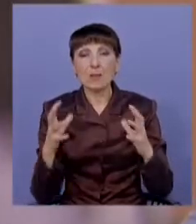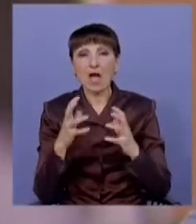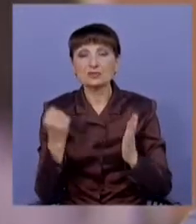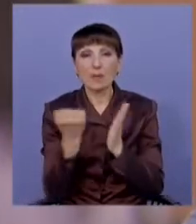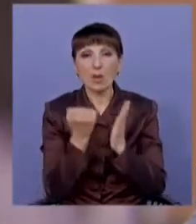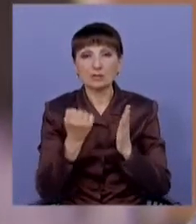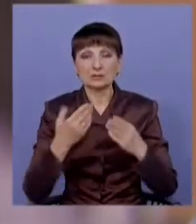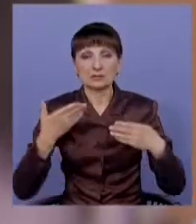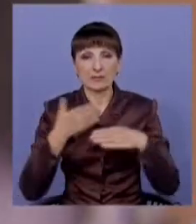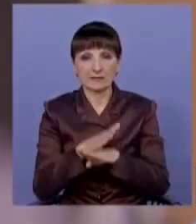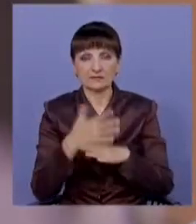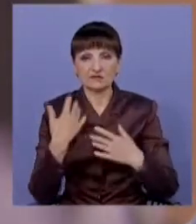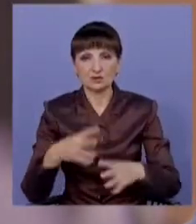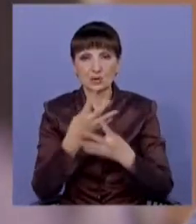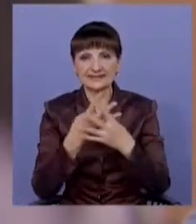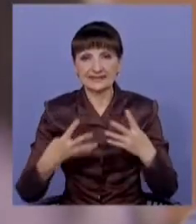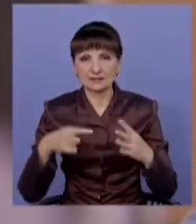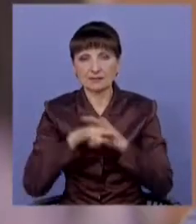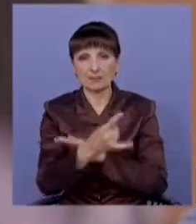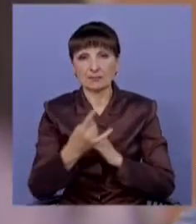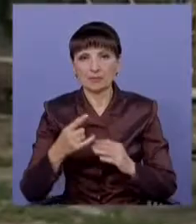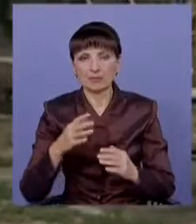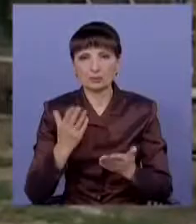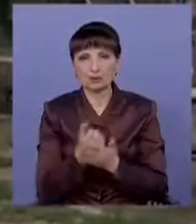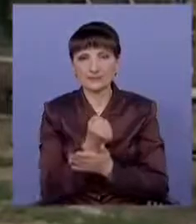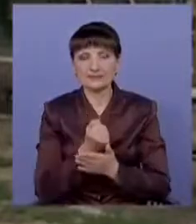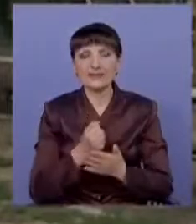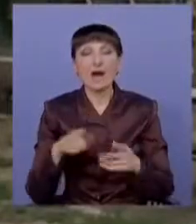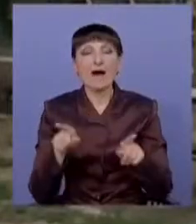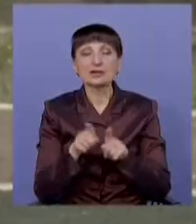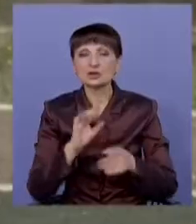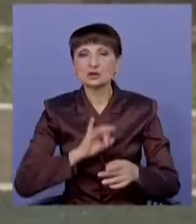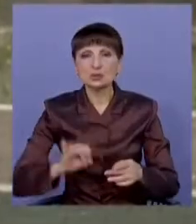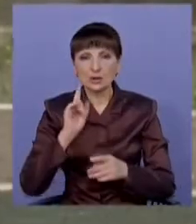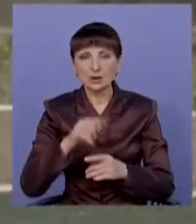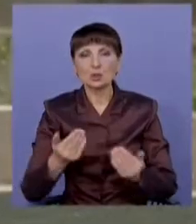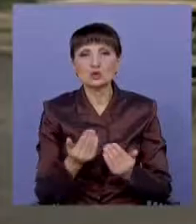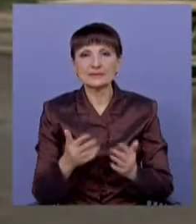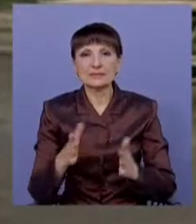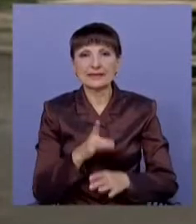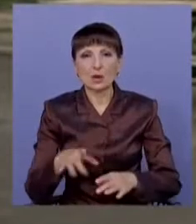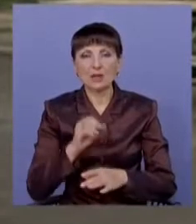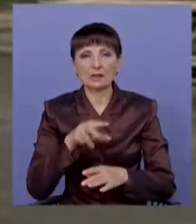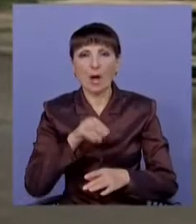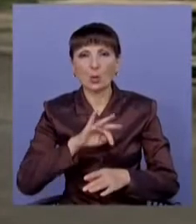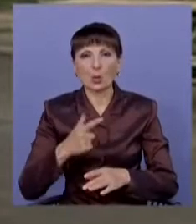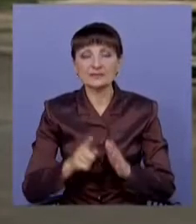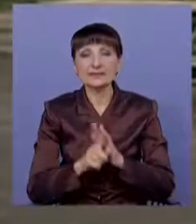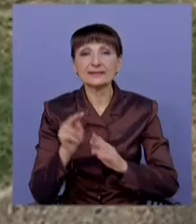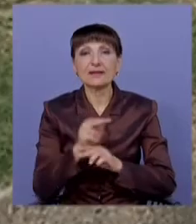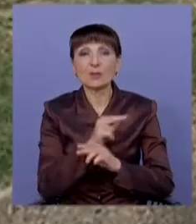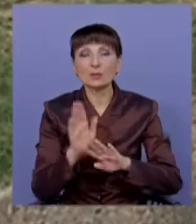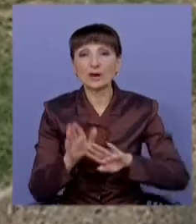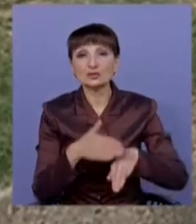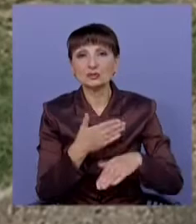и в ней появляются дыры. Почти аналогичная история и у жителей микрорайона Алмагуль. С момента ремонта двора прошло